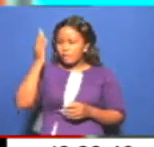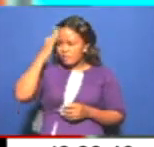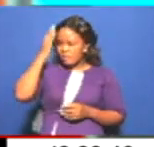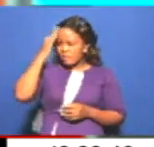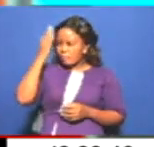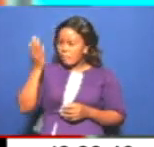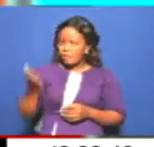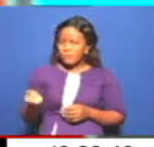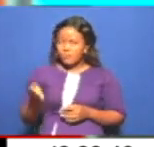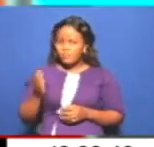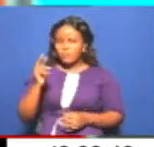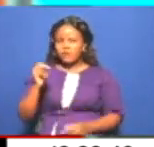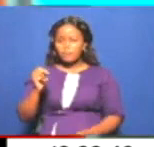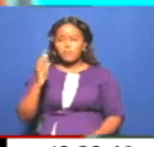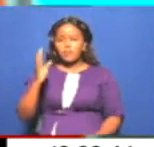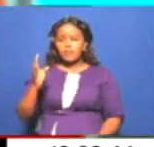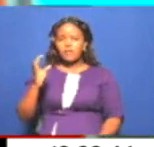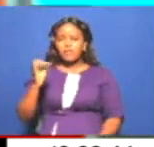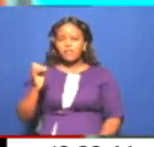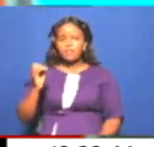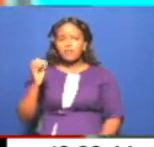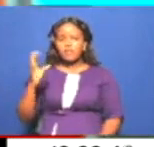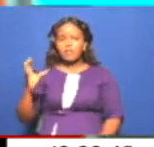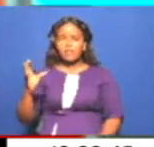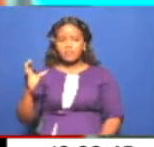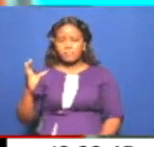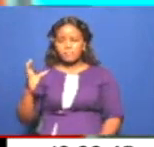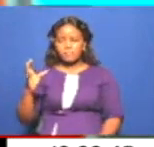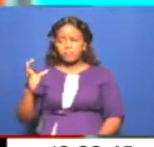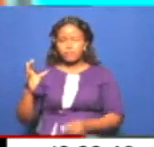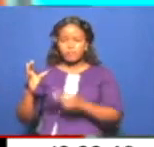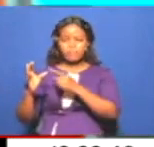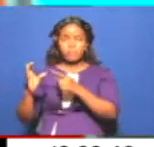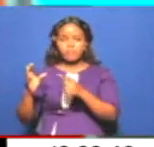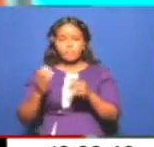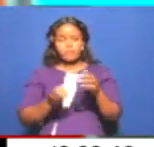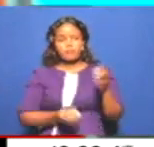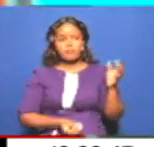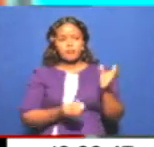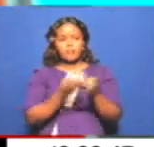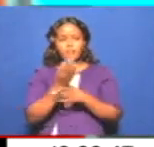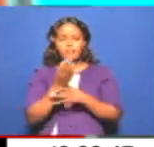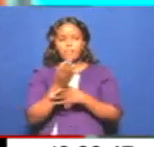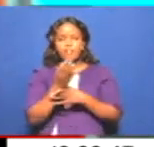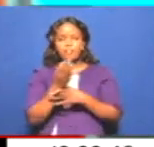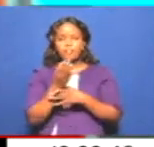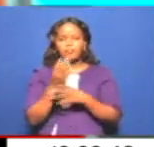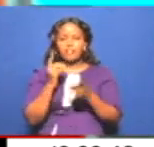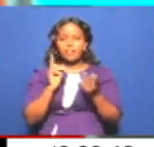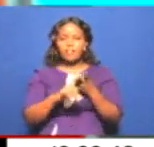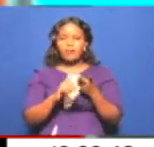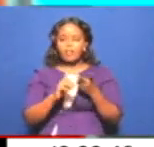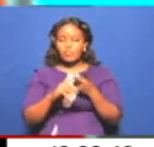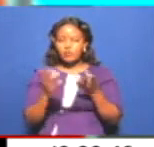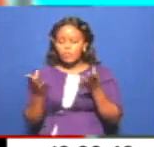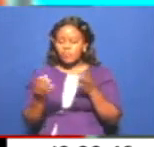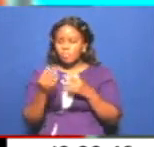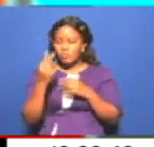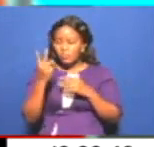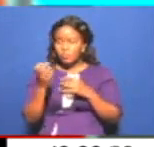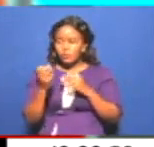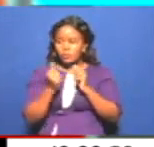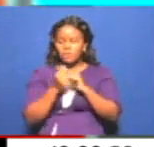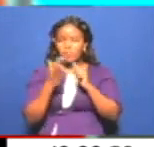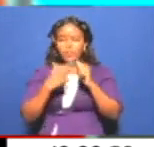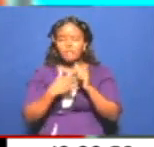commission ya National Cohesion Integration Commission iliundwa mwaka 2008, mwaka moja tu baada ya uchaguzi